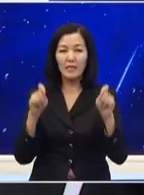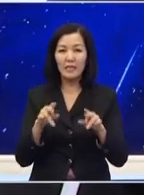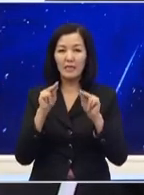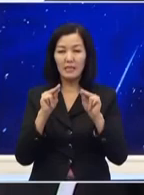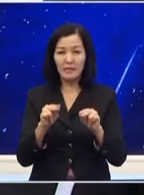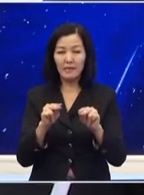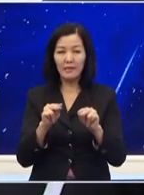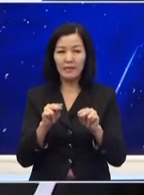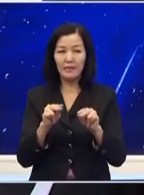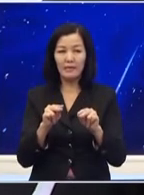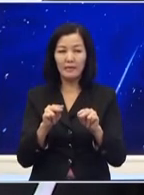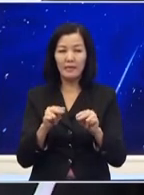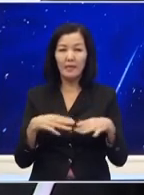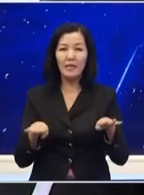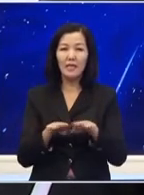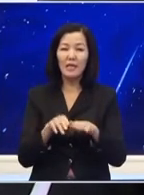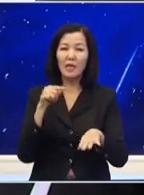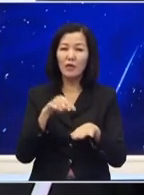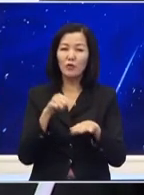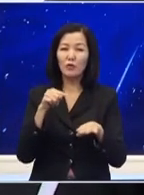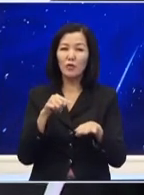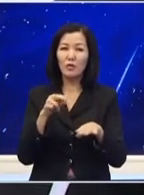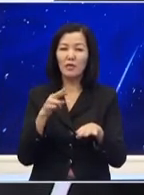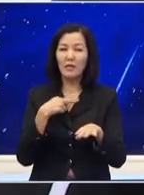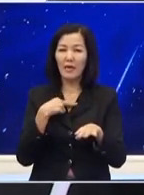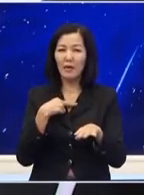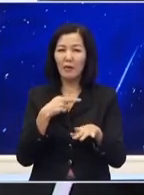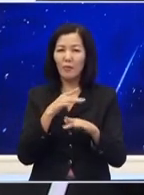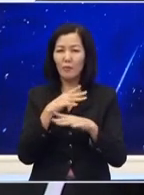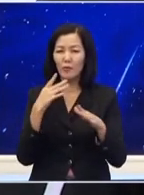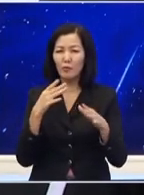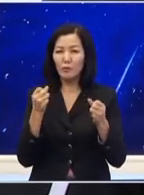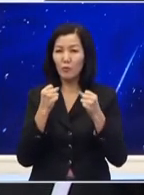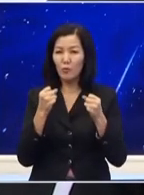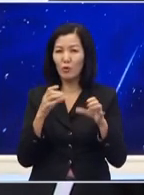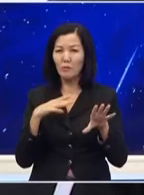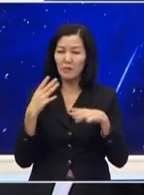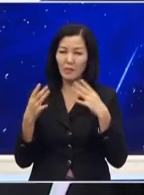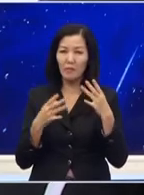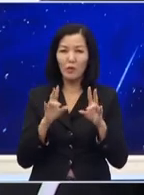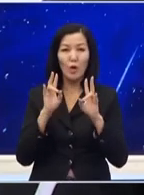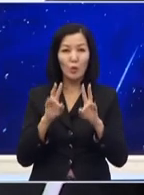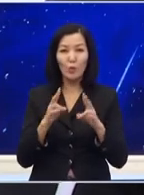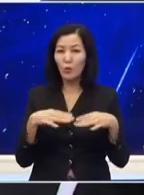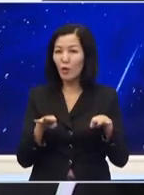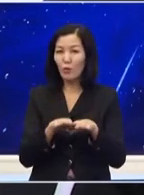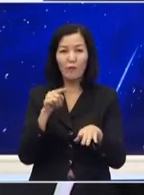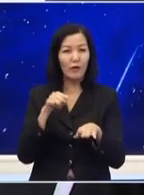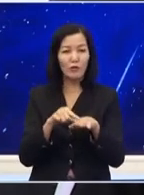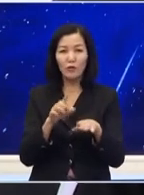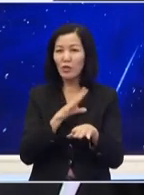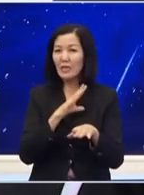действительно, такие ощущения, я, в принципе, я говорю, многими видами спорта занимался, но такого именно,